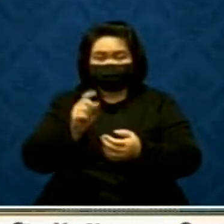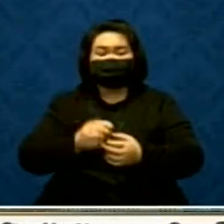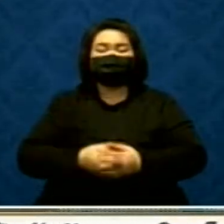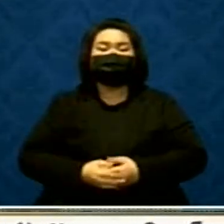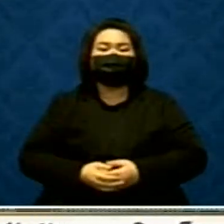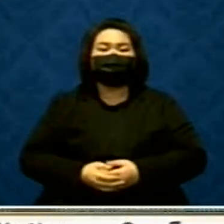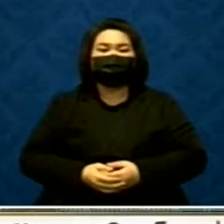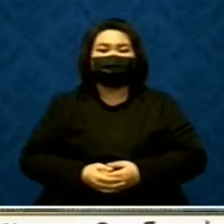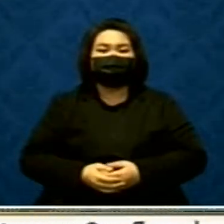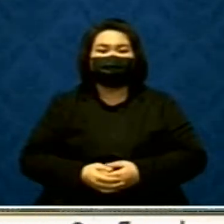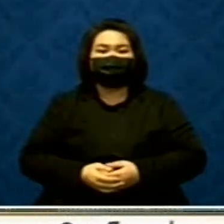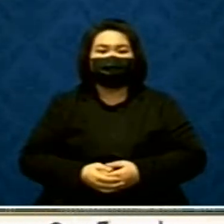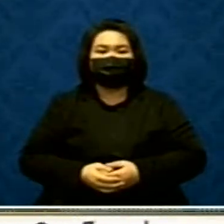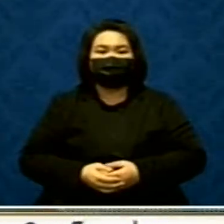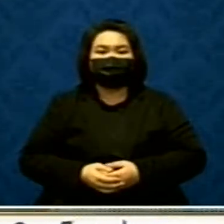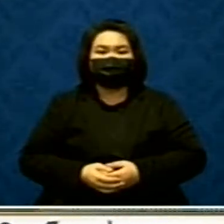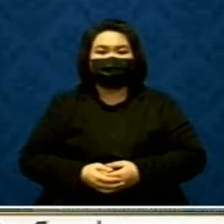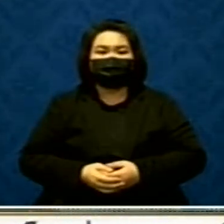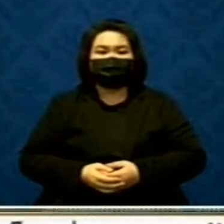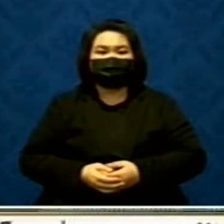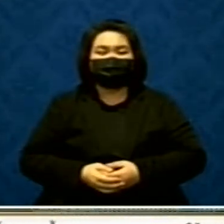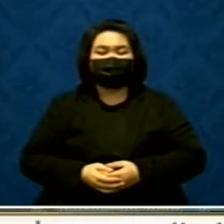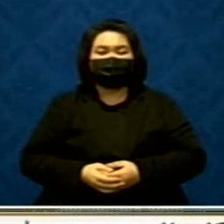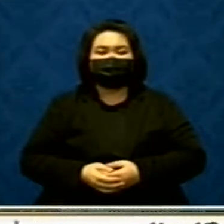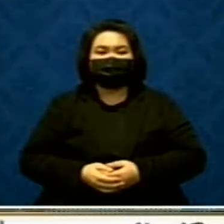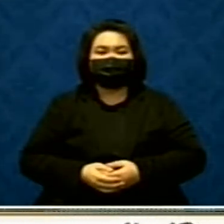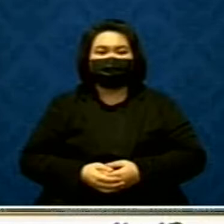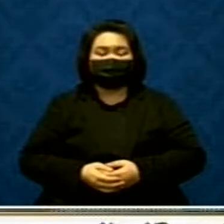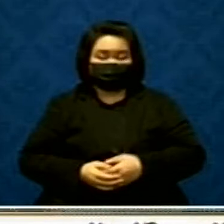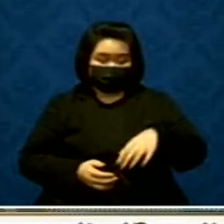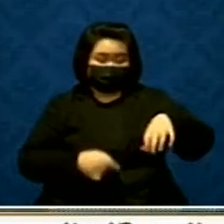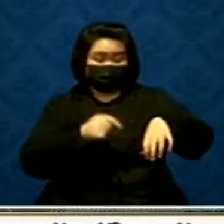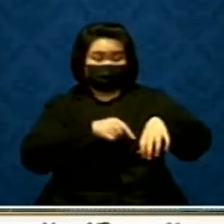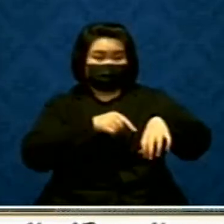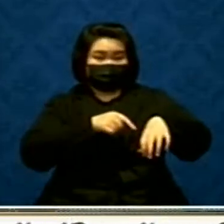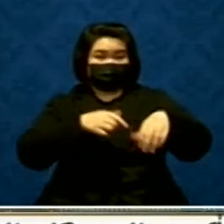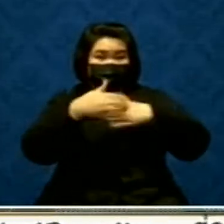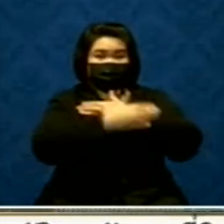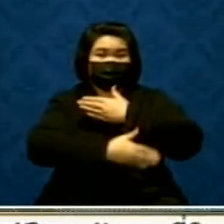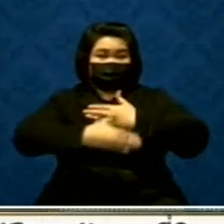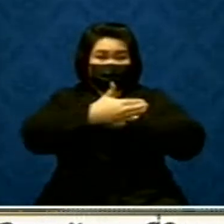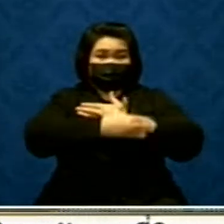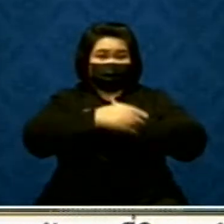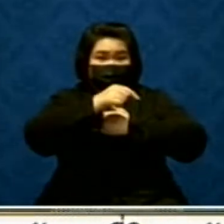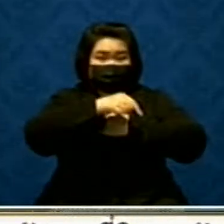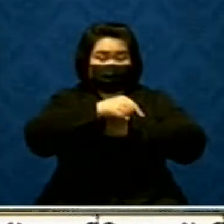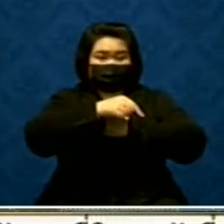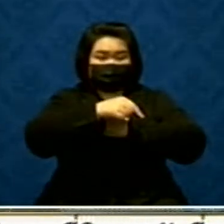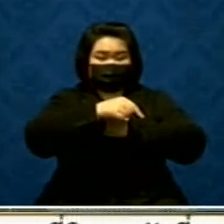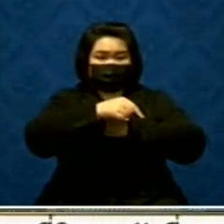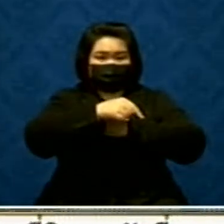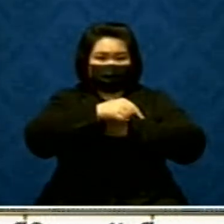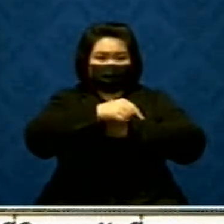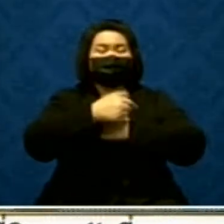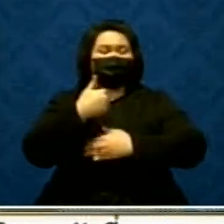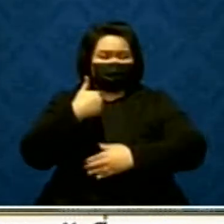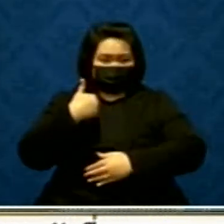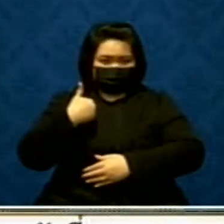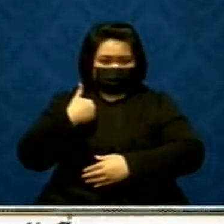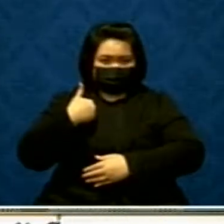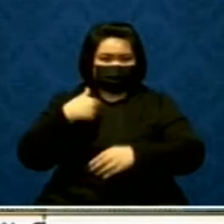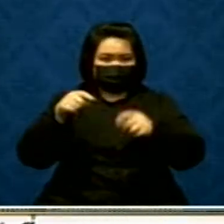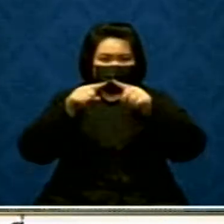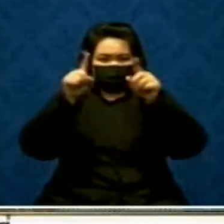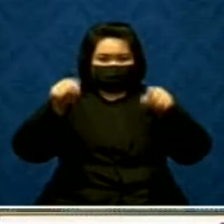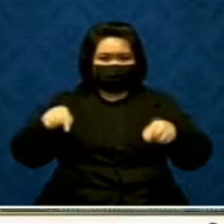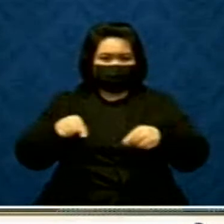ะนี้เนี่ยทางการรถไฟแห่งประเทศไทยเนี่ยก็ได้มีคำร้องไปที่